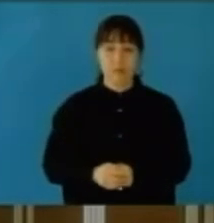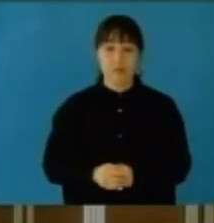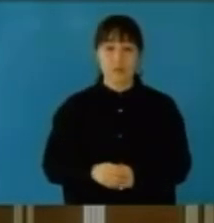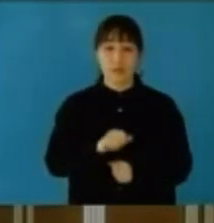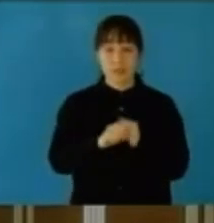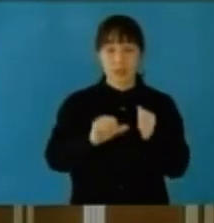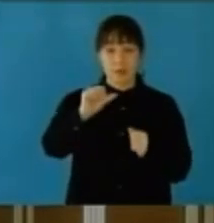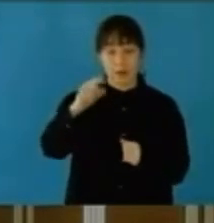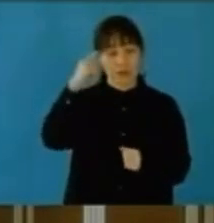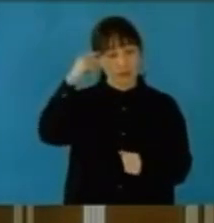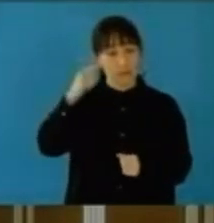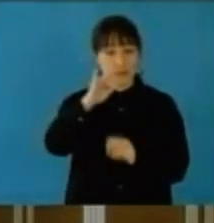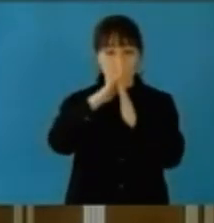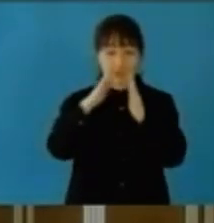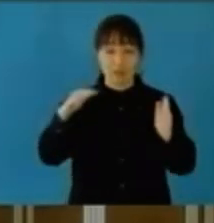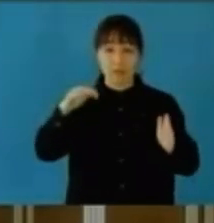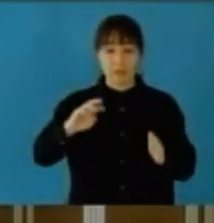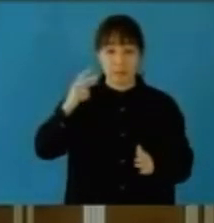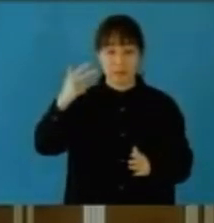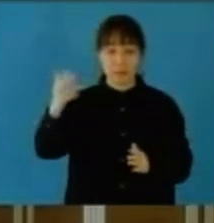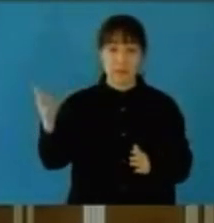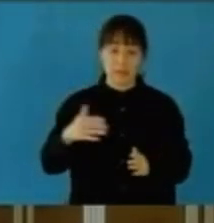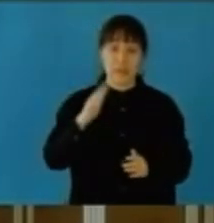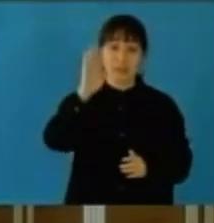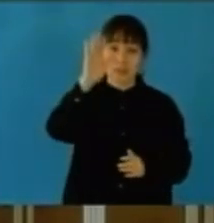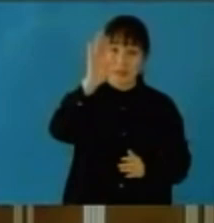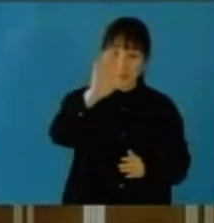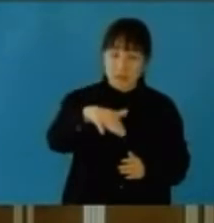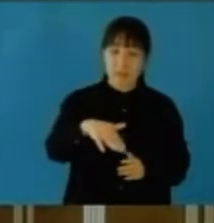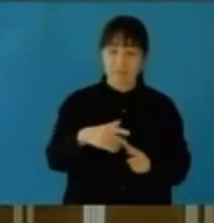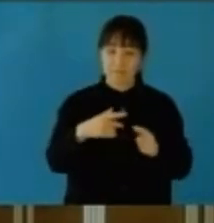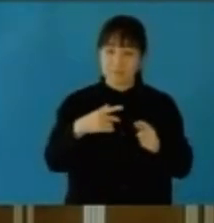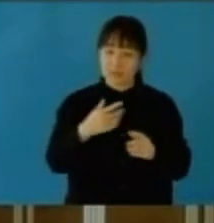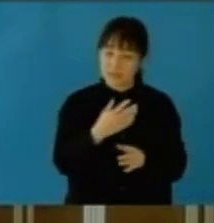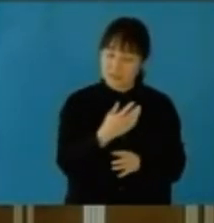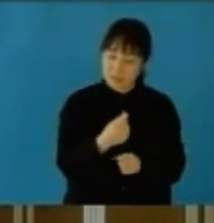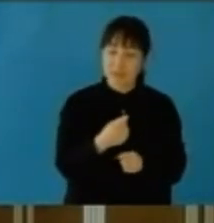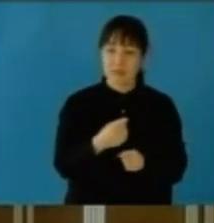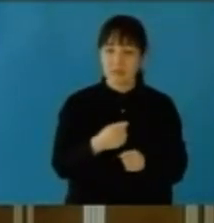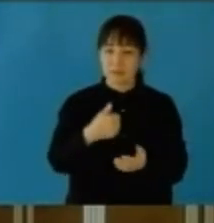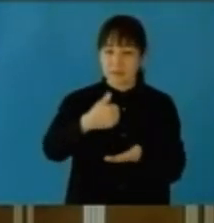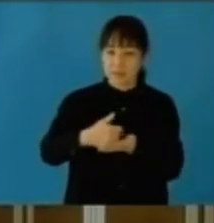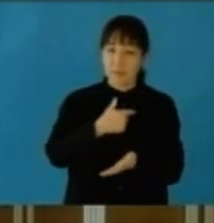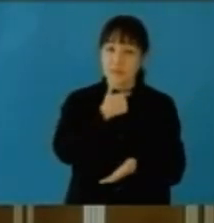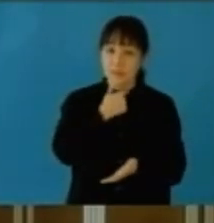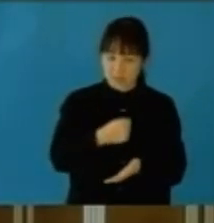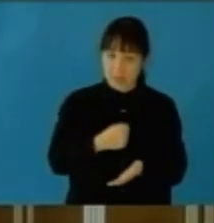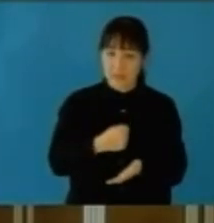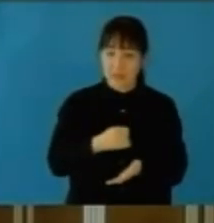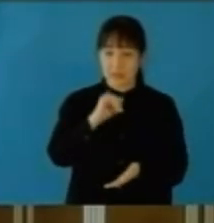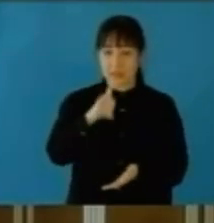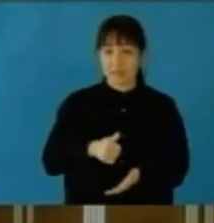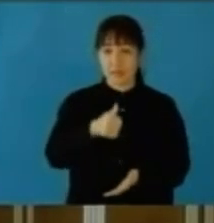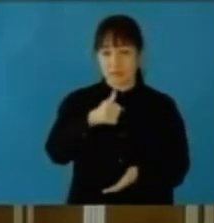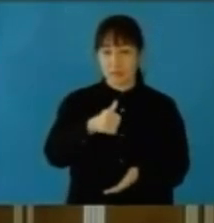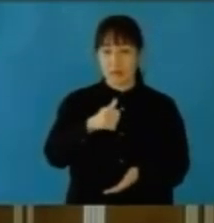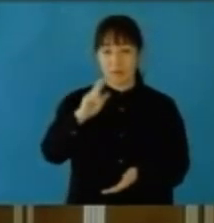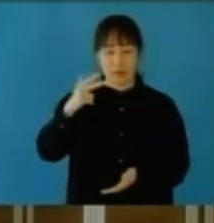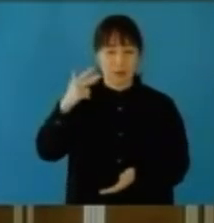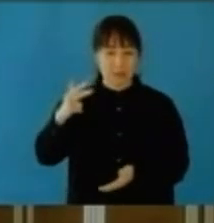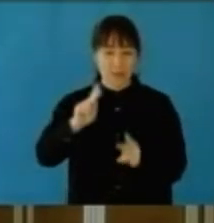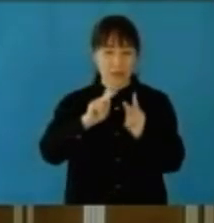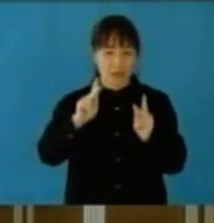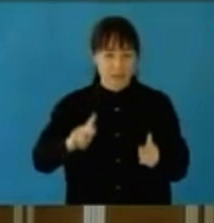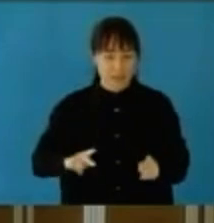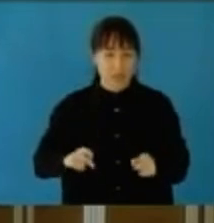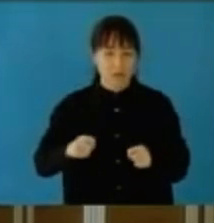5回検討委員会では同市から次回以降しかるべき時期に説明していきたいと説明があり、委員長から市は課題などをある程度